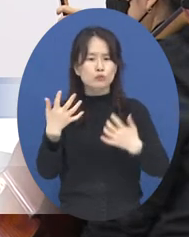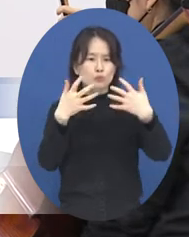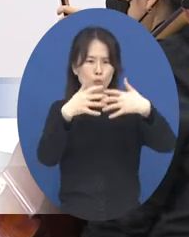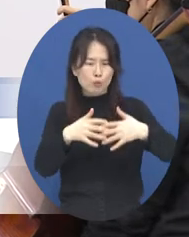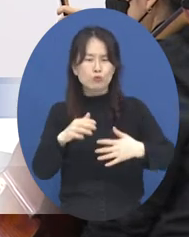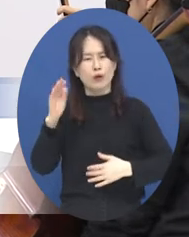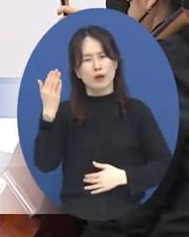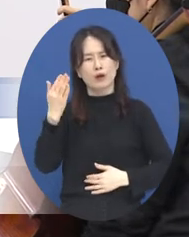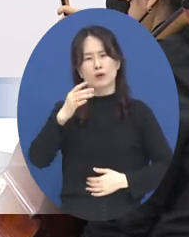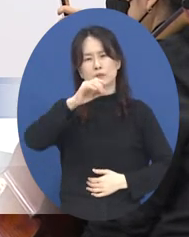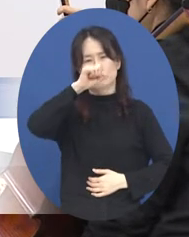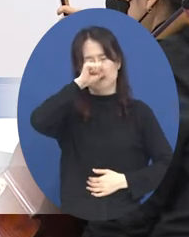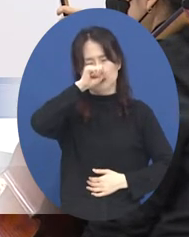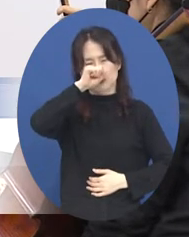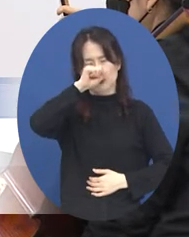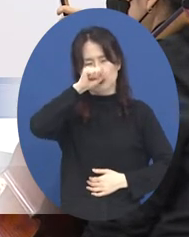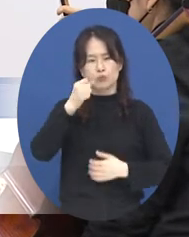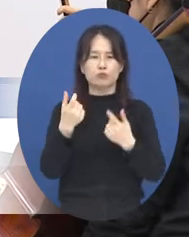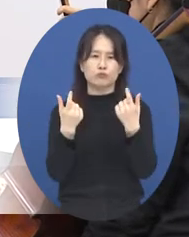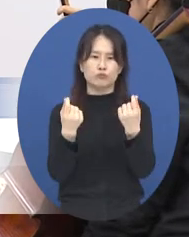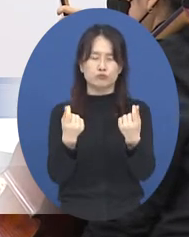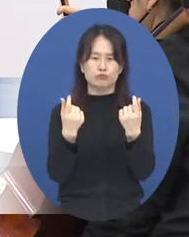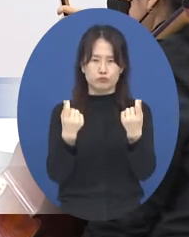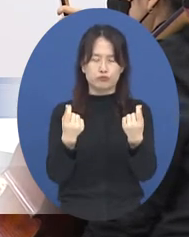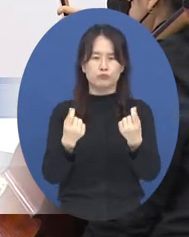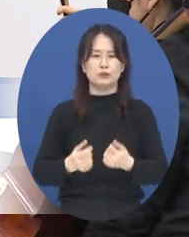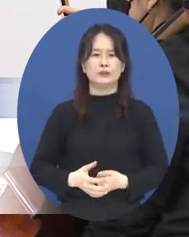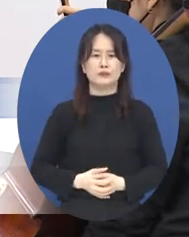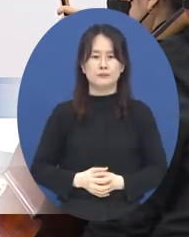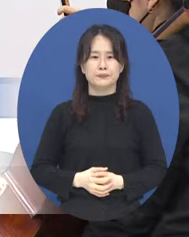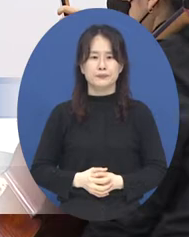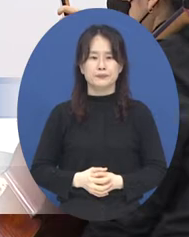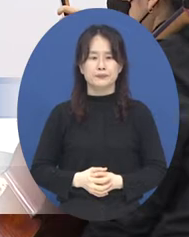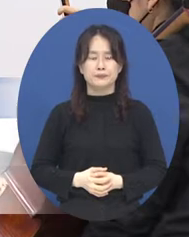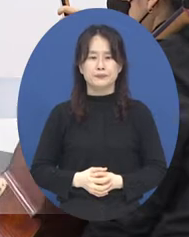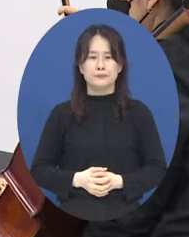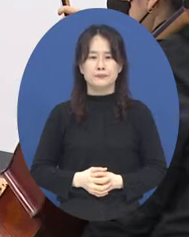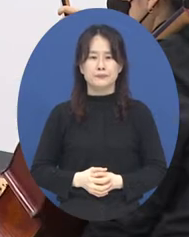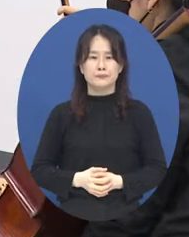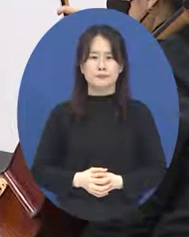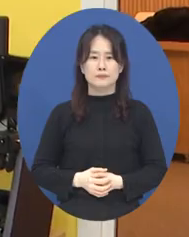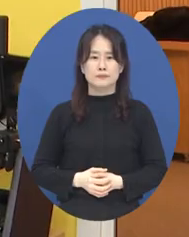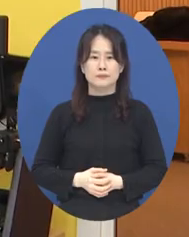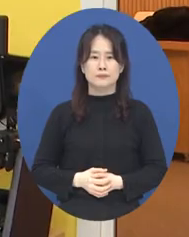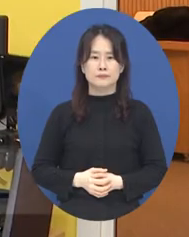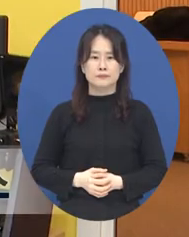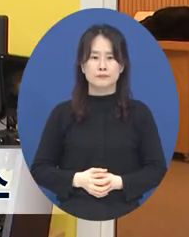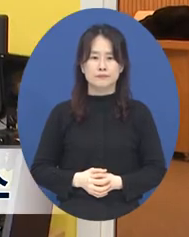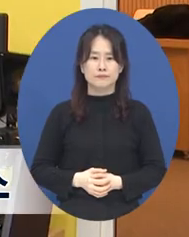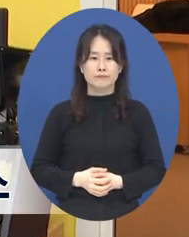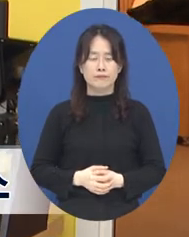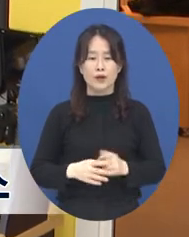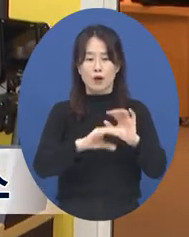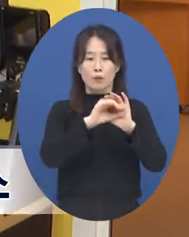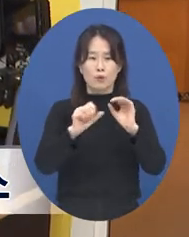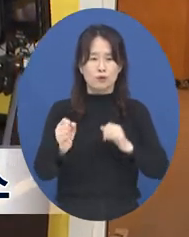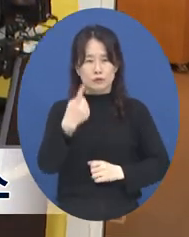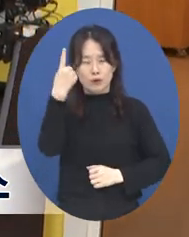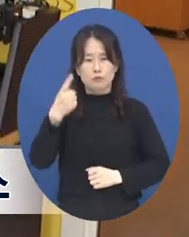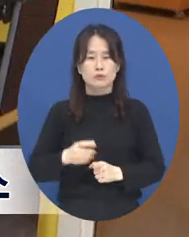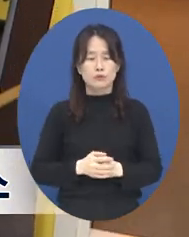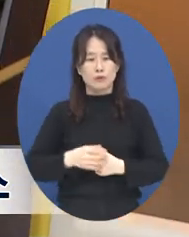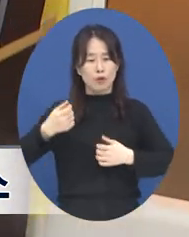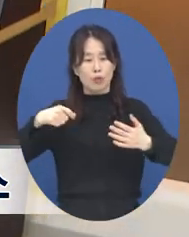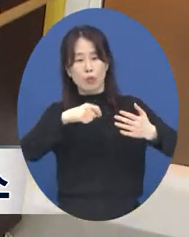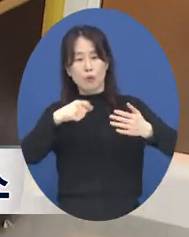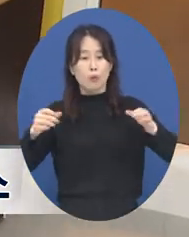아 대화 수 있는 그런 여건이 된다 그러면 좋은 좋은 일이겠죠 코로 날 그로 모델 1은 예술인들을